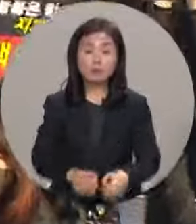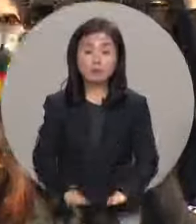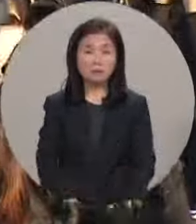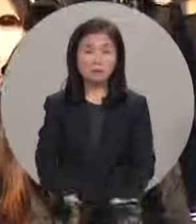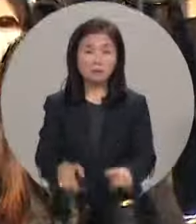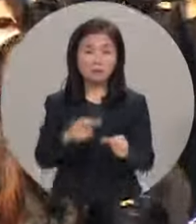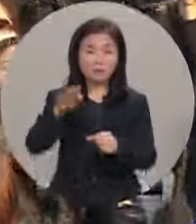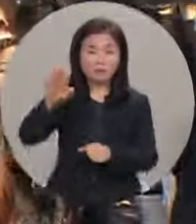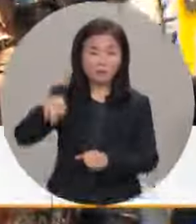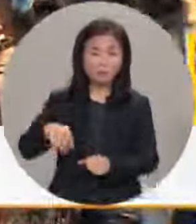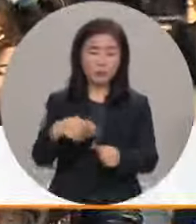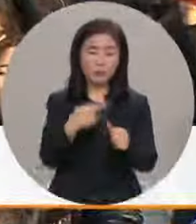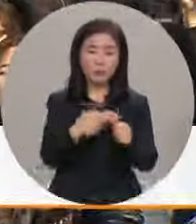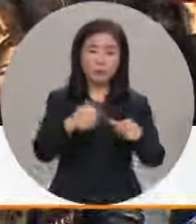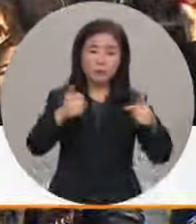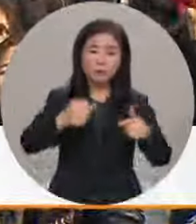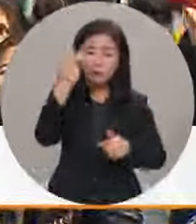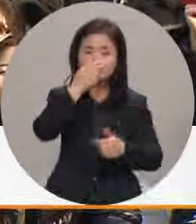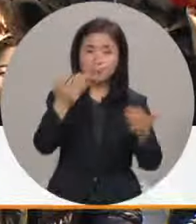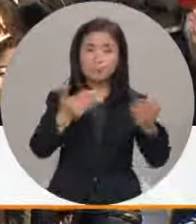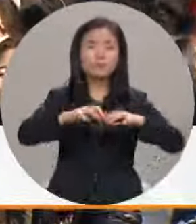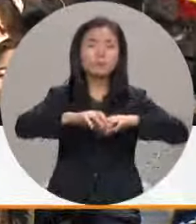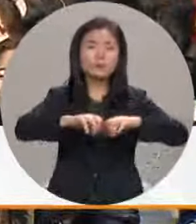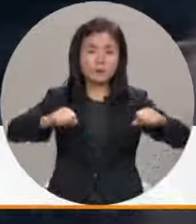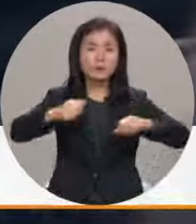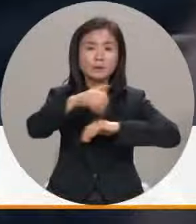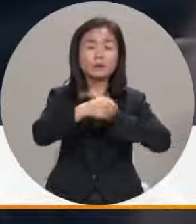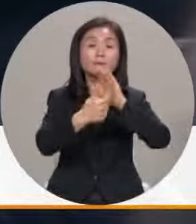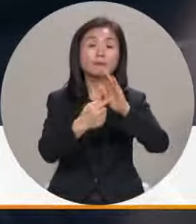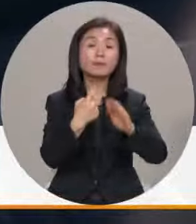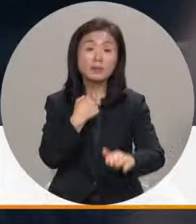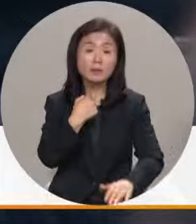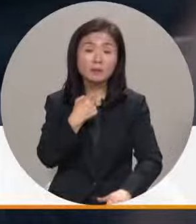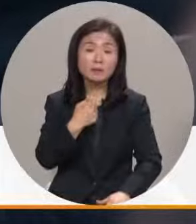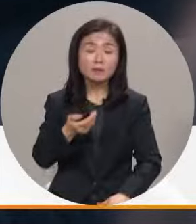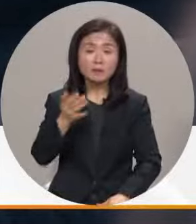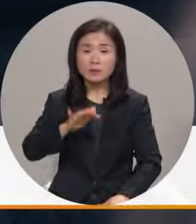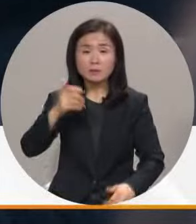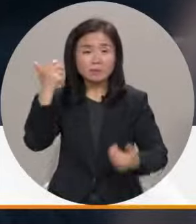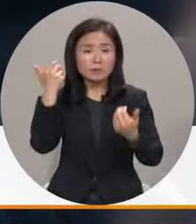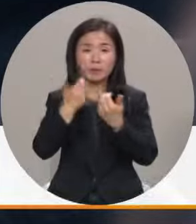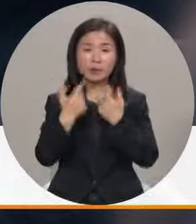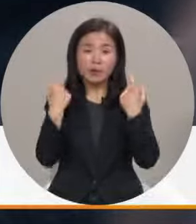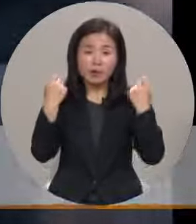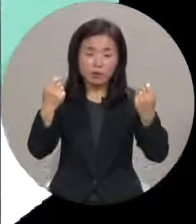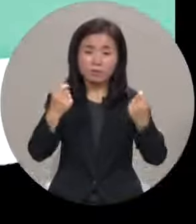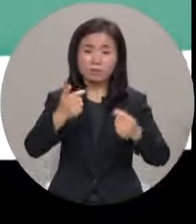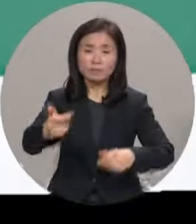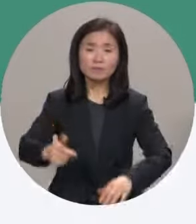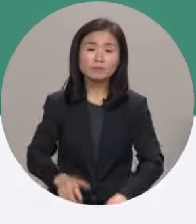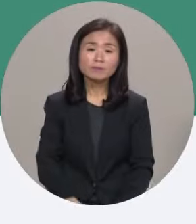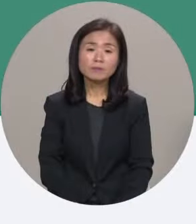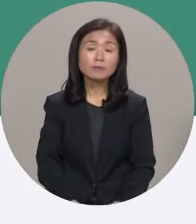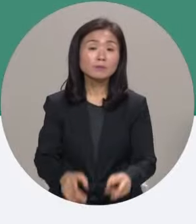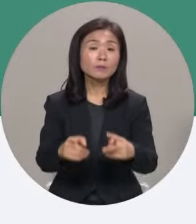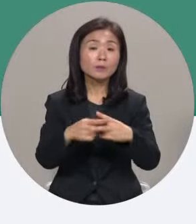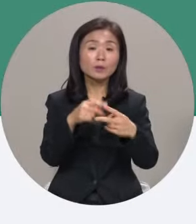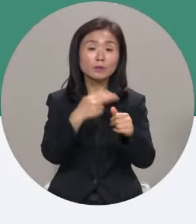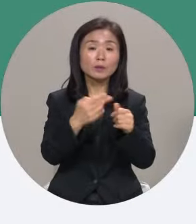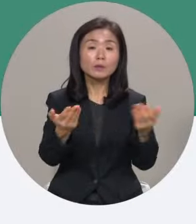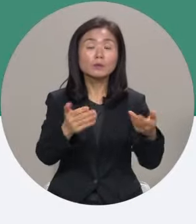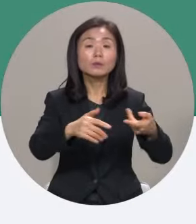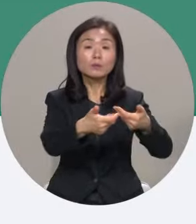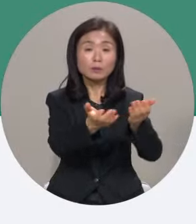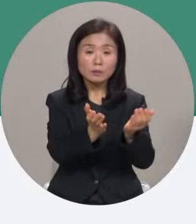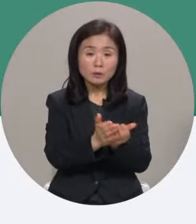교육부가 교원들을 늘봄 업무에서 분리하겠다 계획을 내놨지만 반발은 여전한 상황입니다 초등교사 노조는